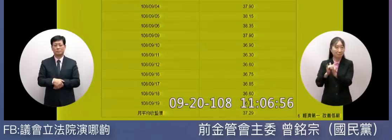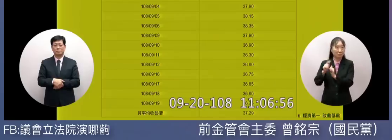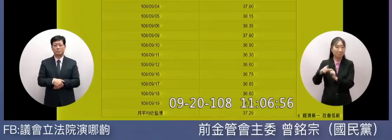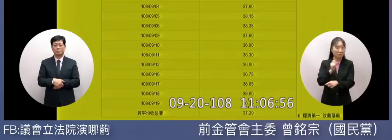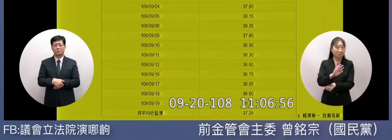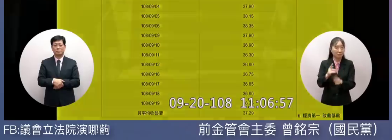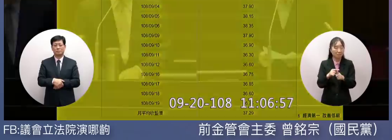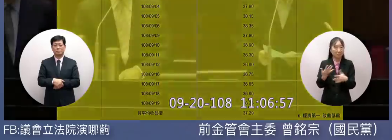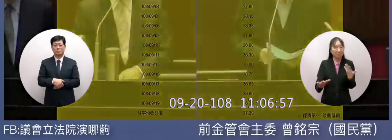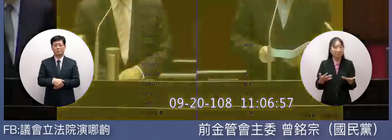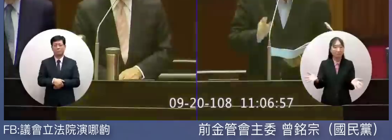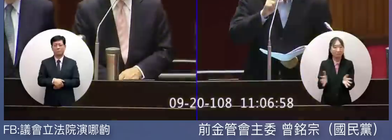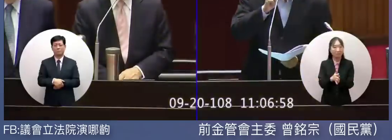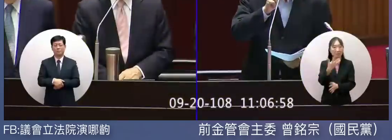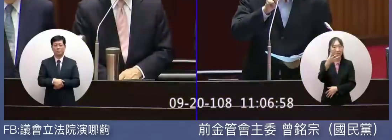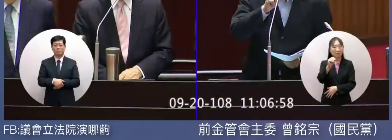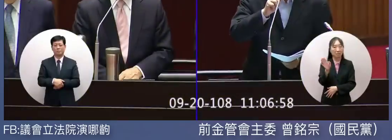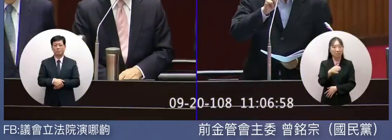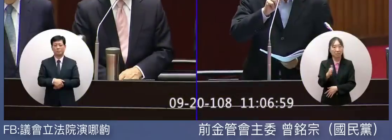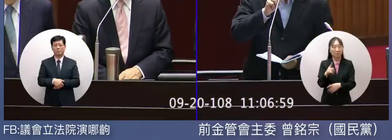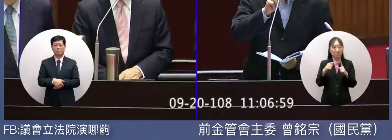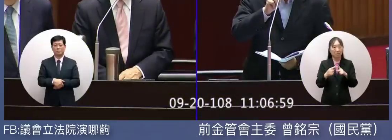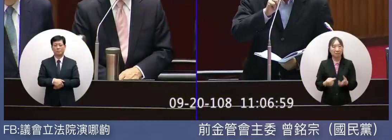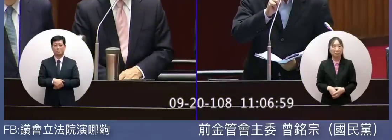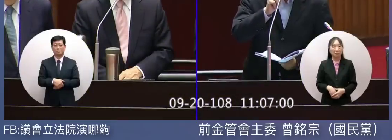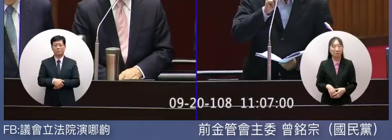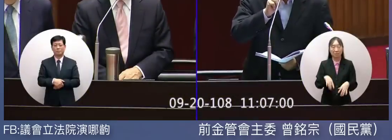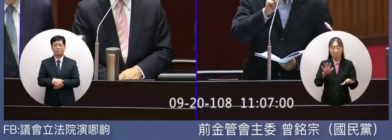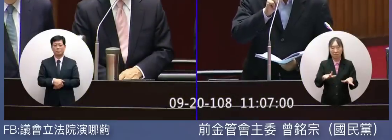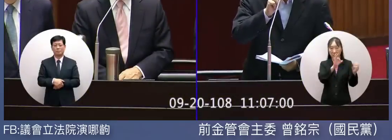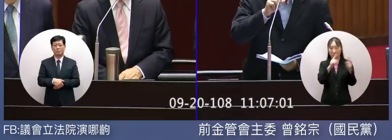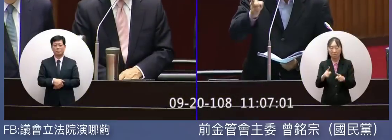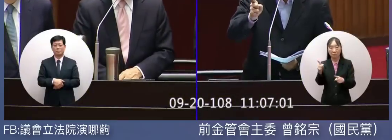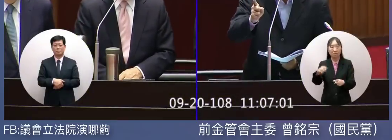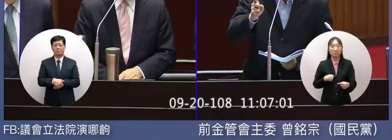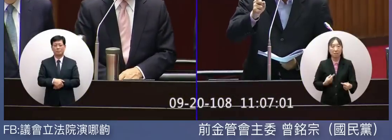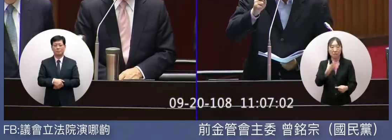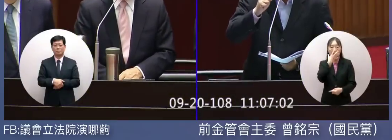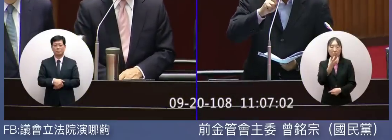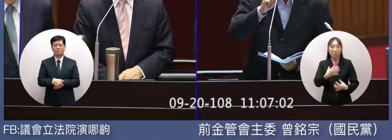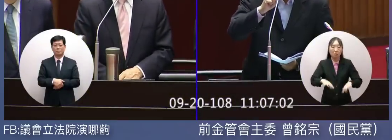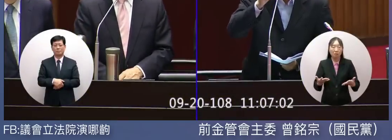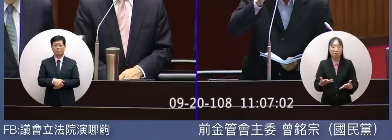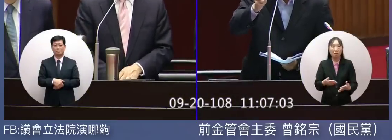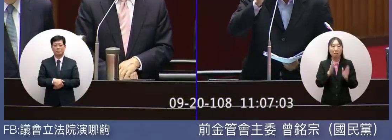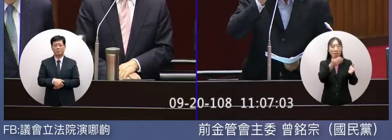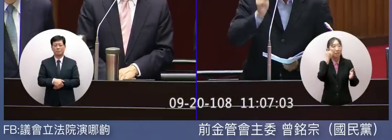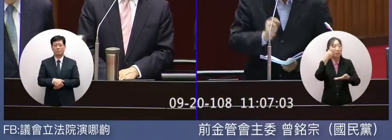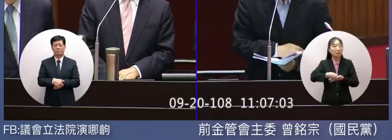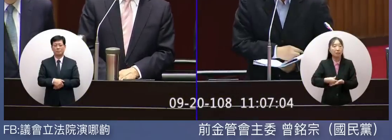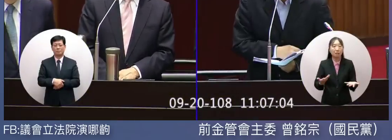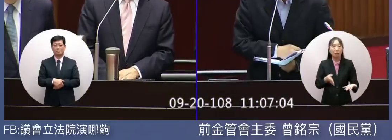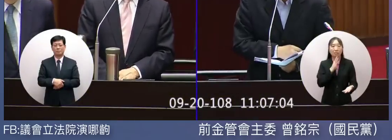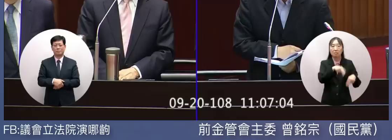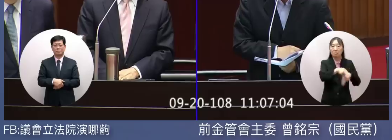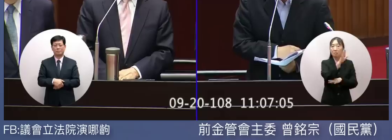将近8万多个股东，院长，这个股价跌的要跟谁要？跟行政院要，还是跟